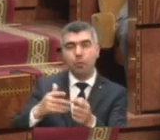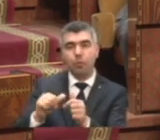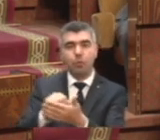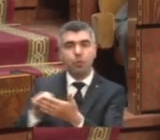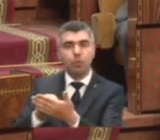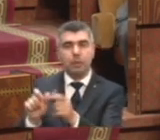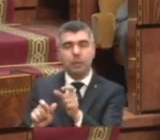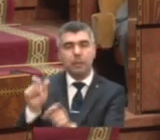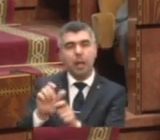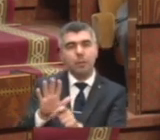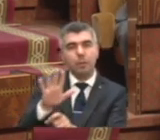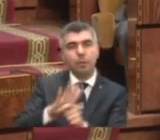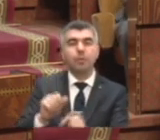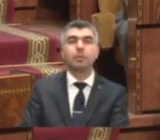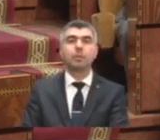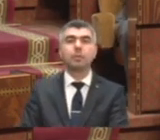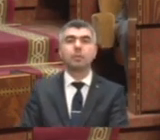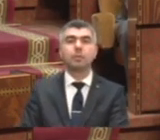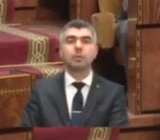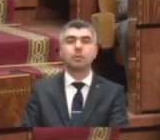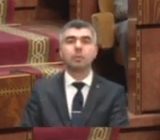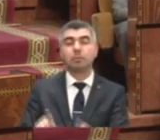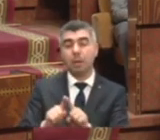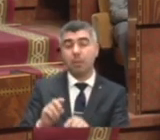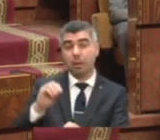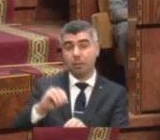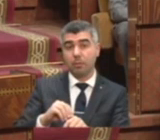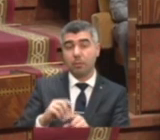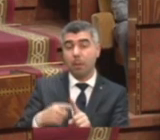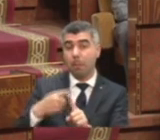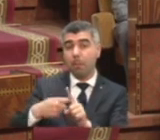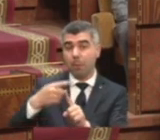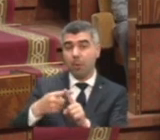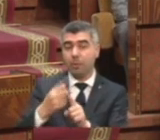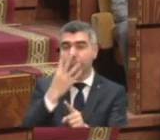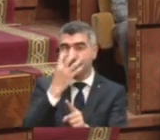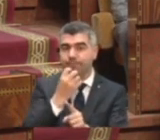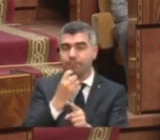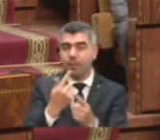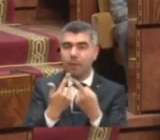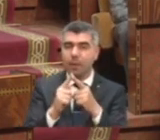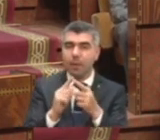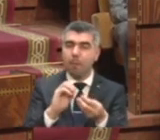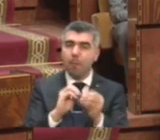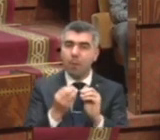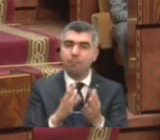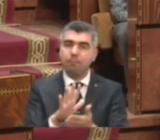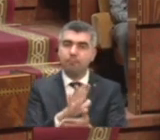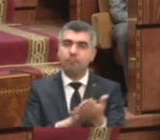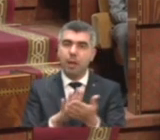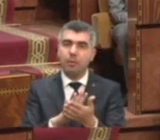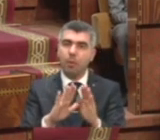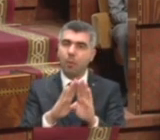مختلف المجالات، وبقدر ما خلقت هذه الزيادة قلقا وتوترا لدى المواطن بشكل